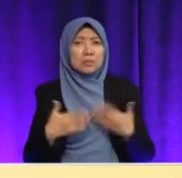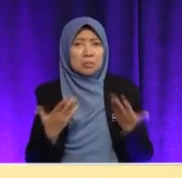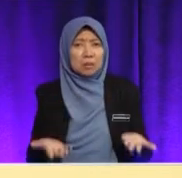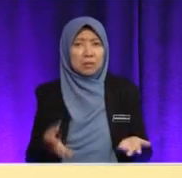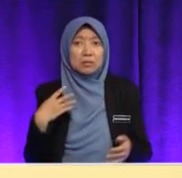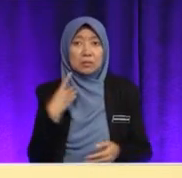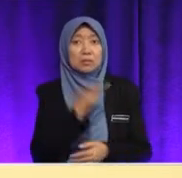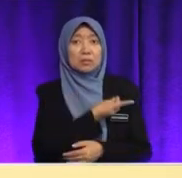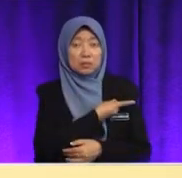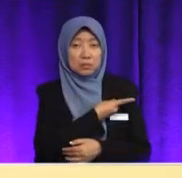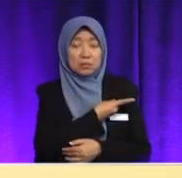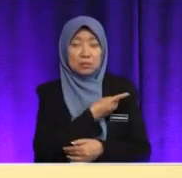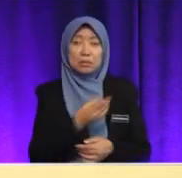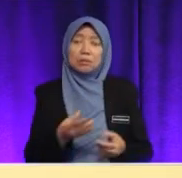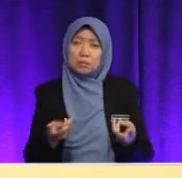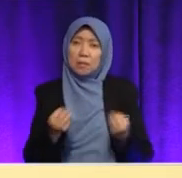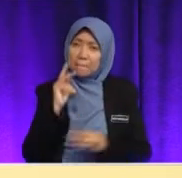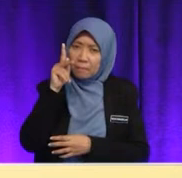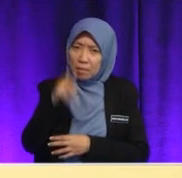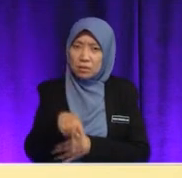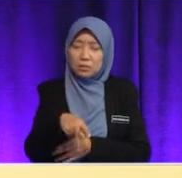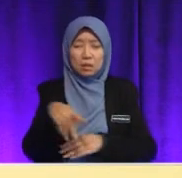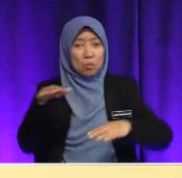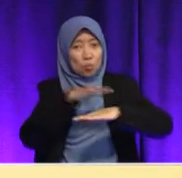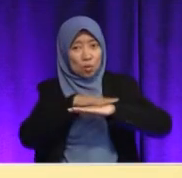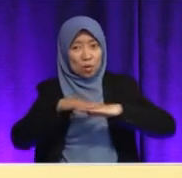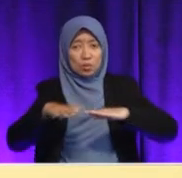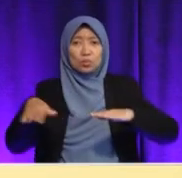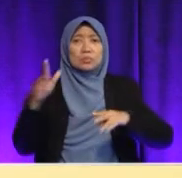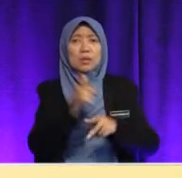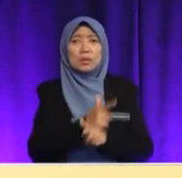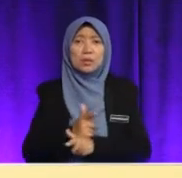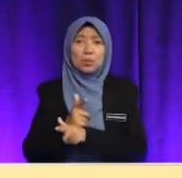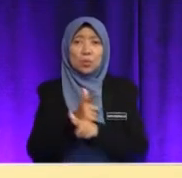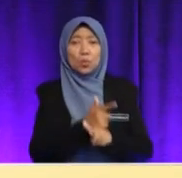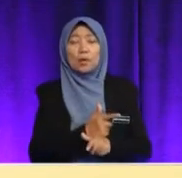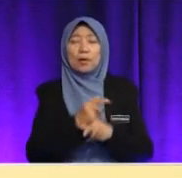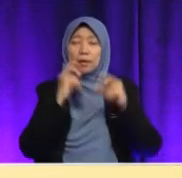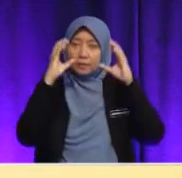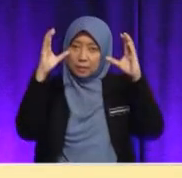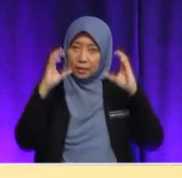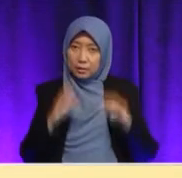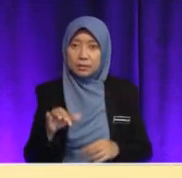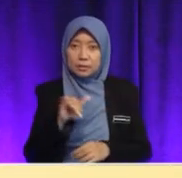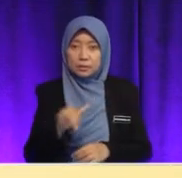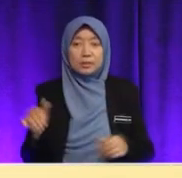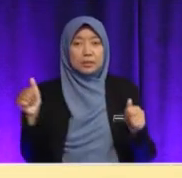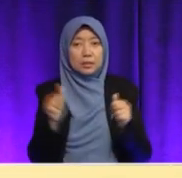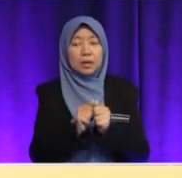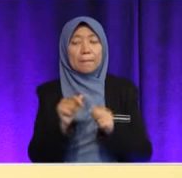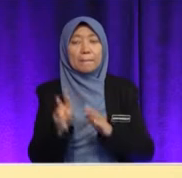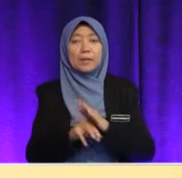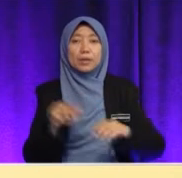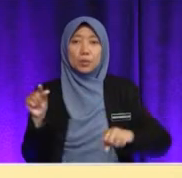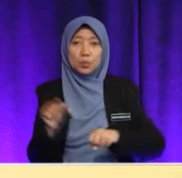khitanan m memastikan permukaan tuh dilindungi gear salah satu daripadanya ialah dengan menggunakan